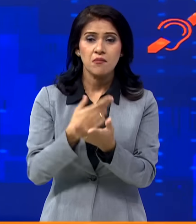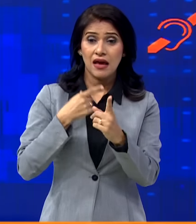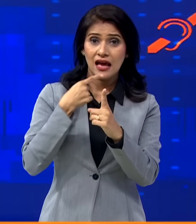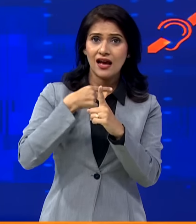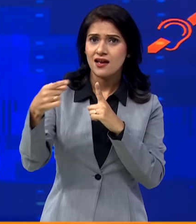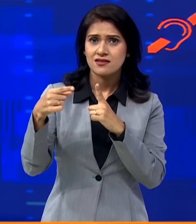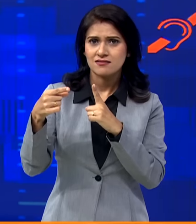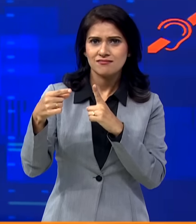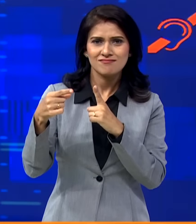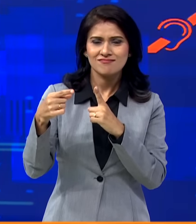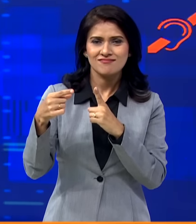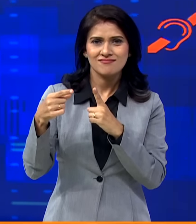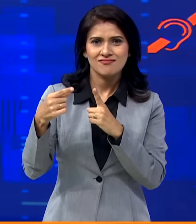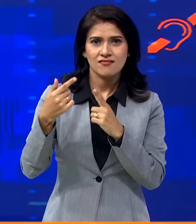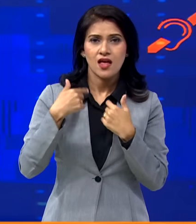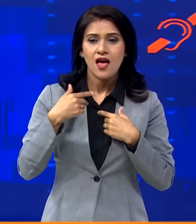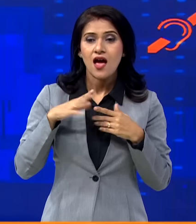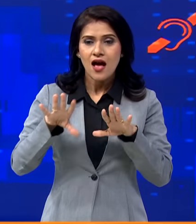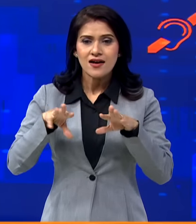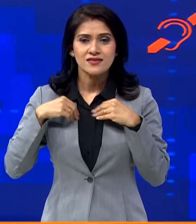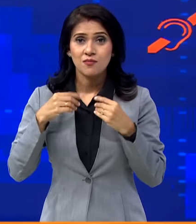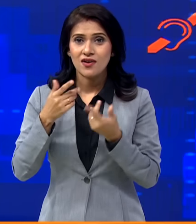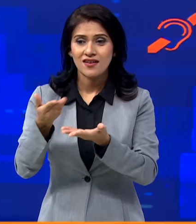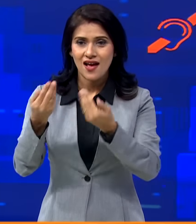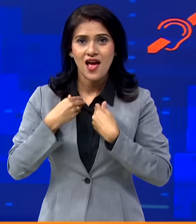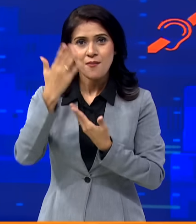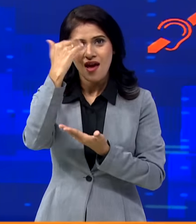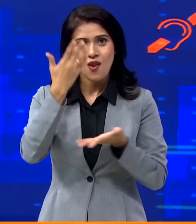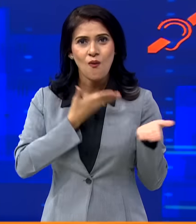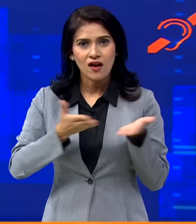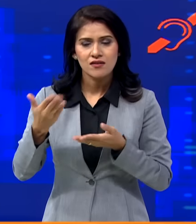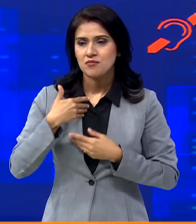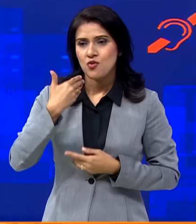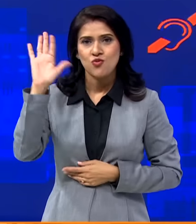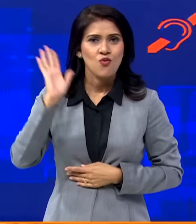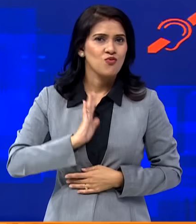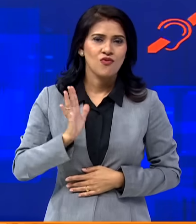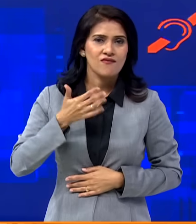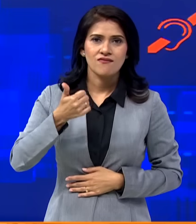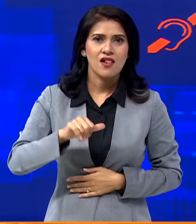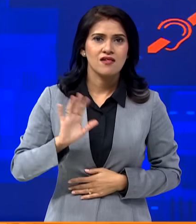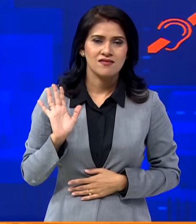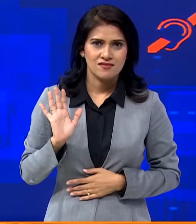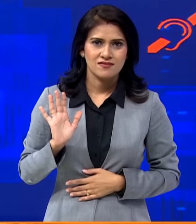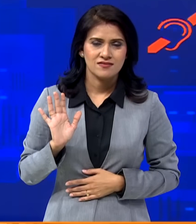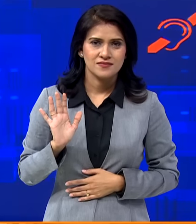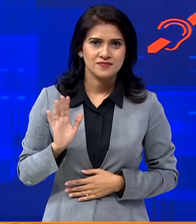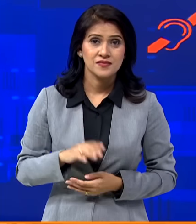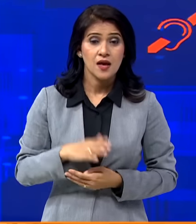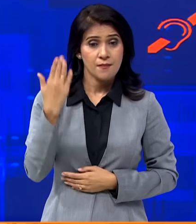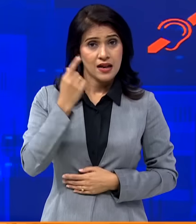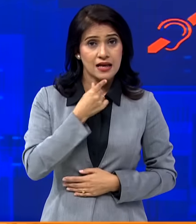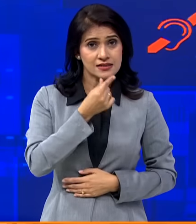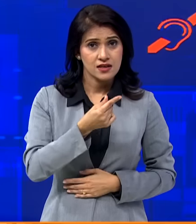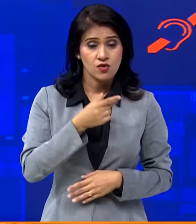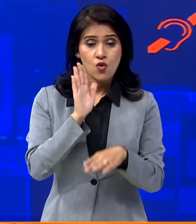करना उसको अस्वीकार करना मैंने कहा जब मैं कांग्रेस में था